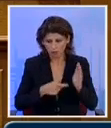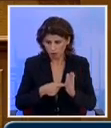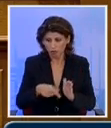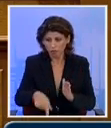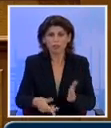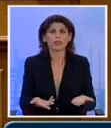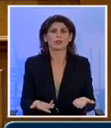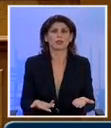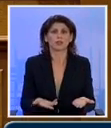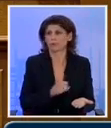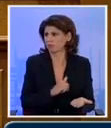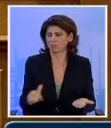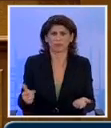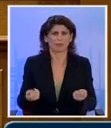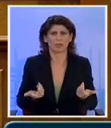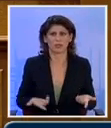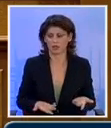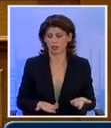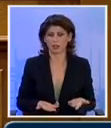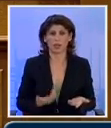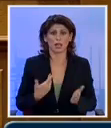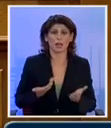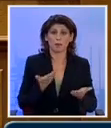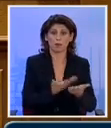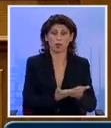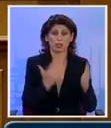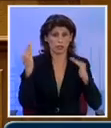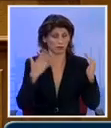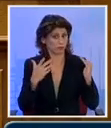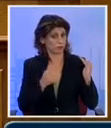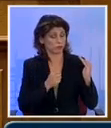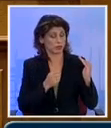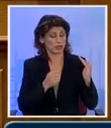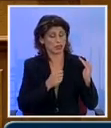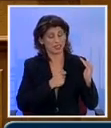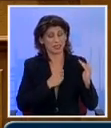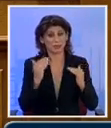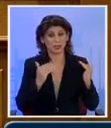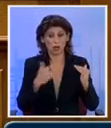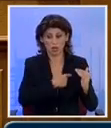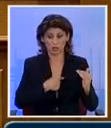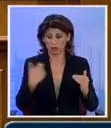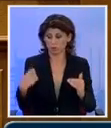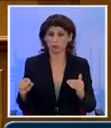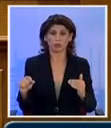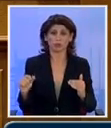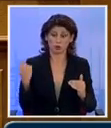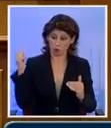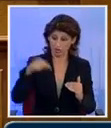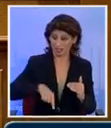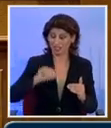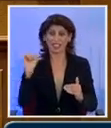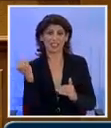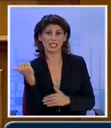παραβρεθήκατε. Αυτό δεν έχει ξαναγίνει. Να υποβάλει πρόταση μορφής σε αξιωματική αντιπολίτευση ο αρχηγός να απουσιάζει. Και όταν ήρθε